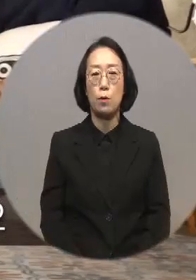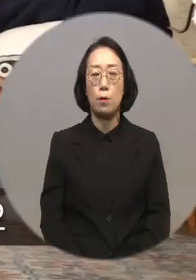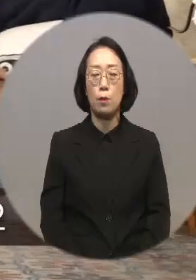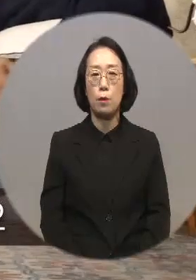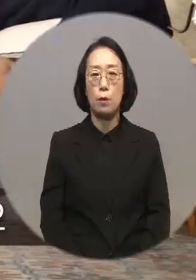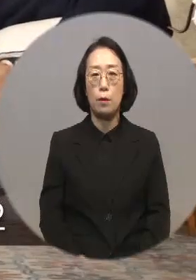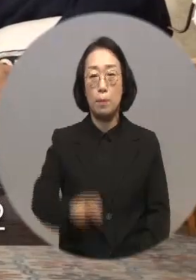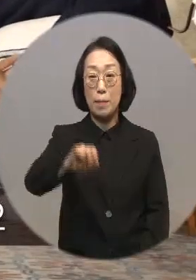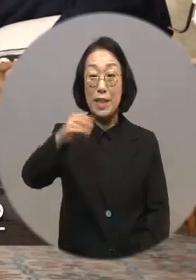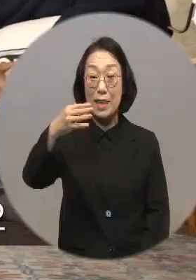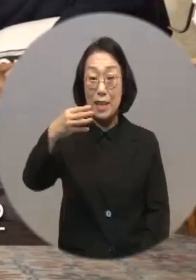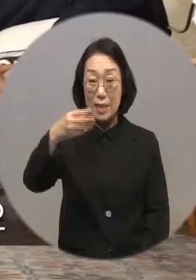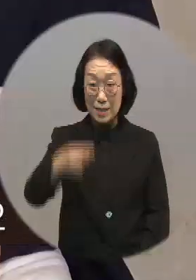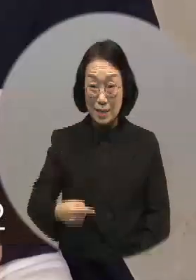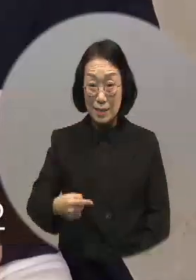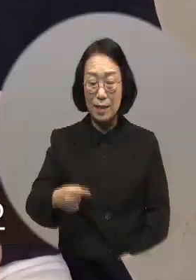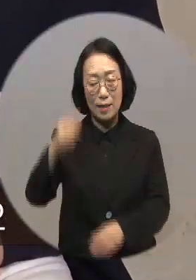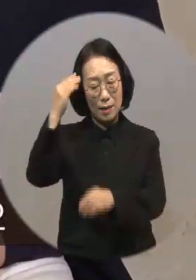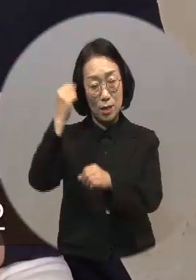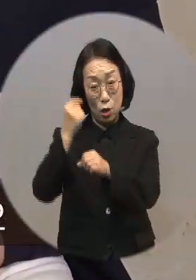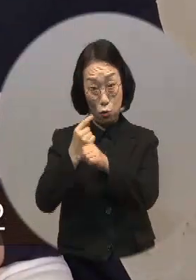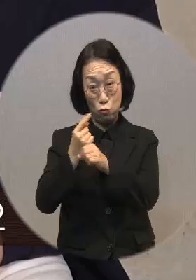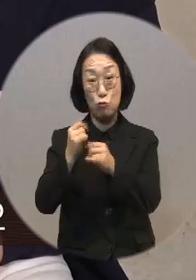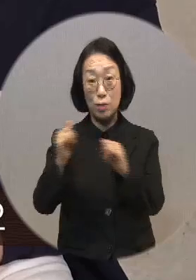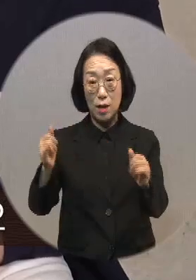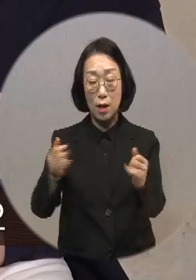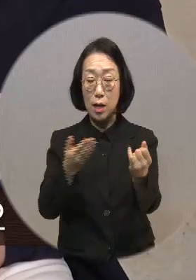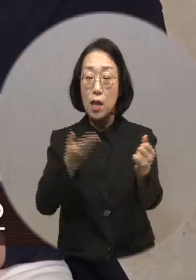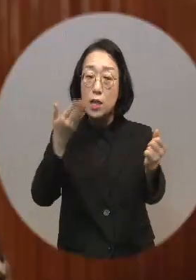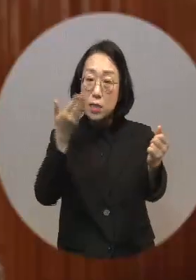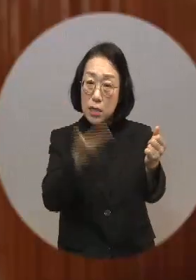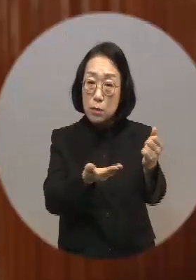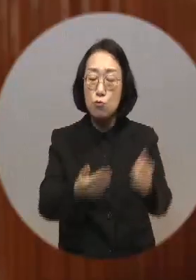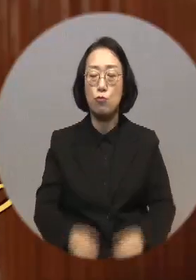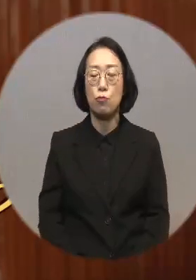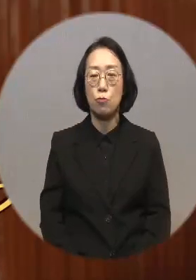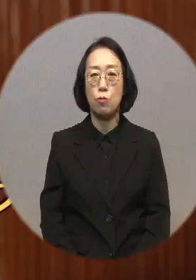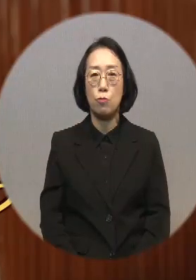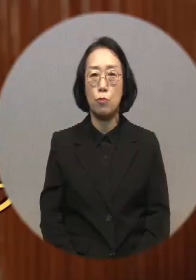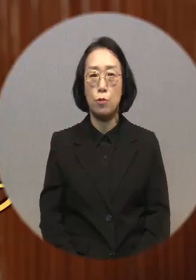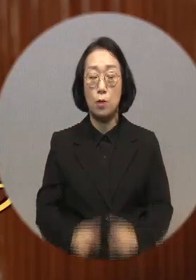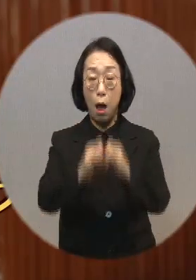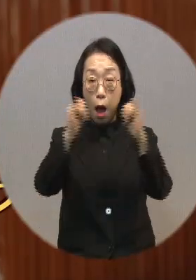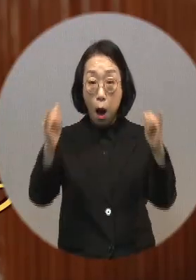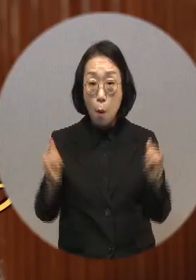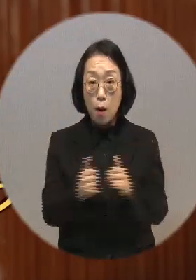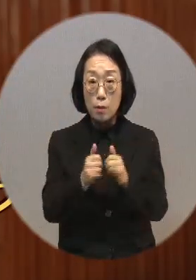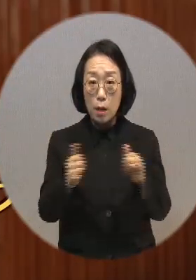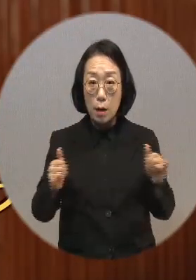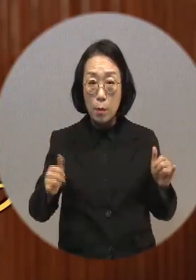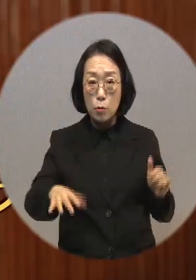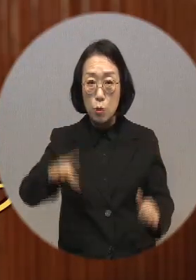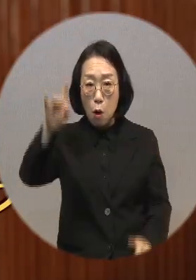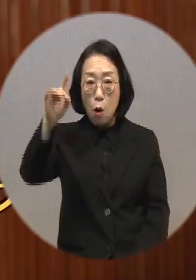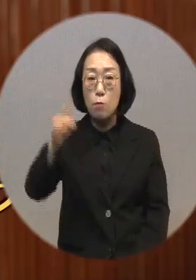마거린 미드에게 한 기자가 회장에서 한번 질문을 했다고 해요. 인류의